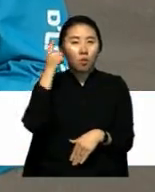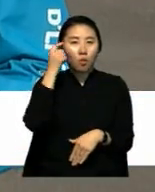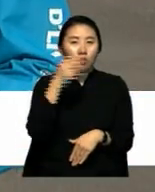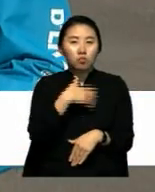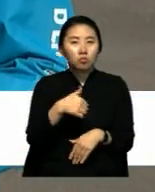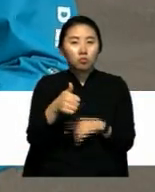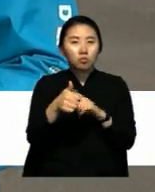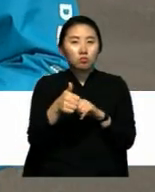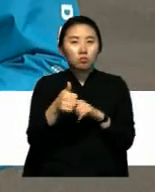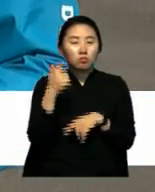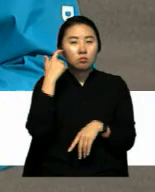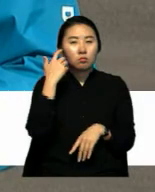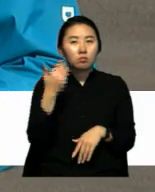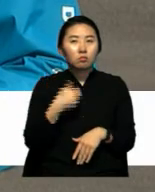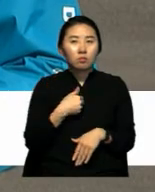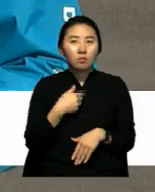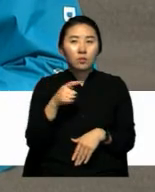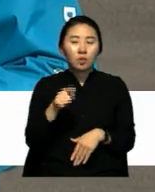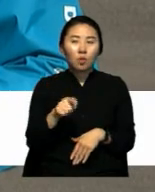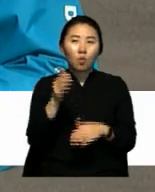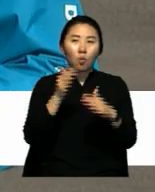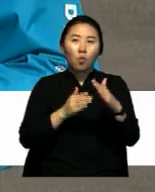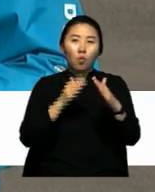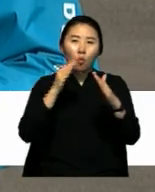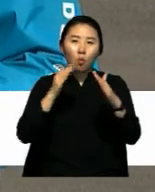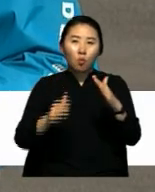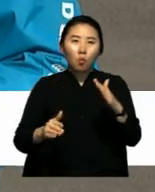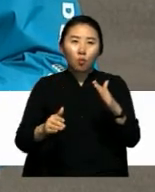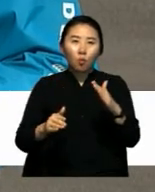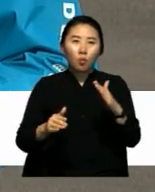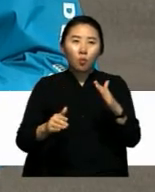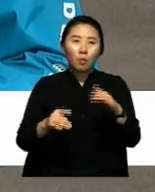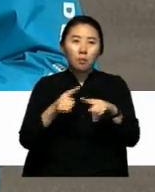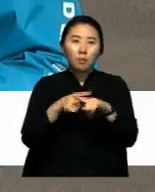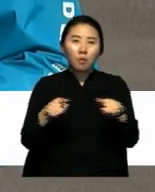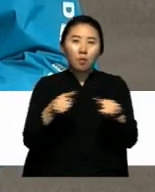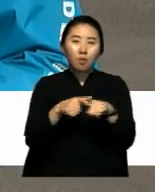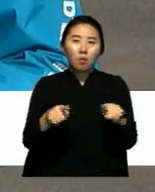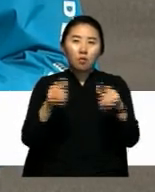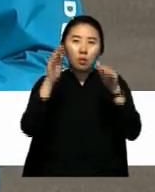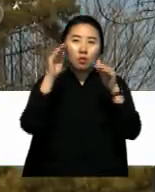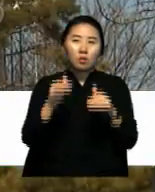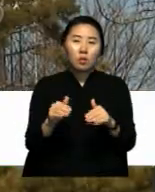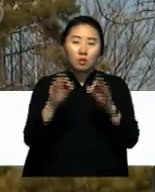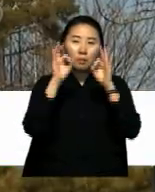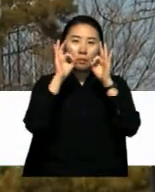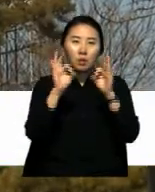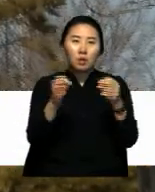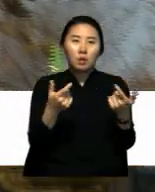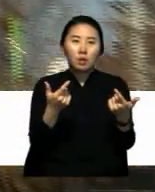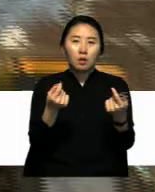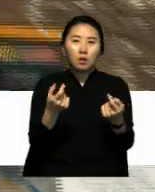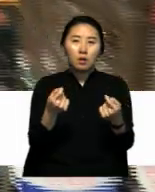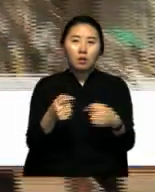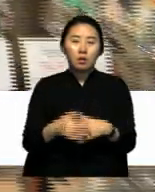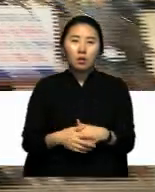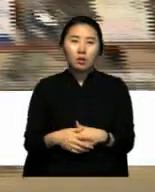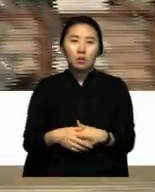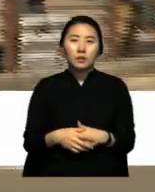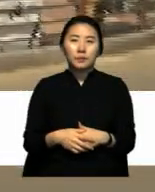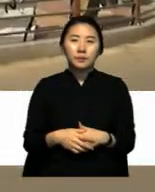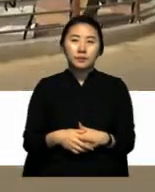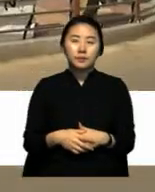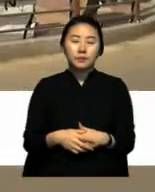낸다고 생각하세요? 아, 그거는 양평군의 공식적인 그런 평가라든지 이런 내용을 봐야 되지 않을까 생각을 합니다. 저희